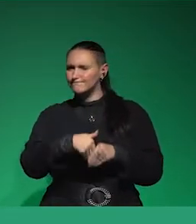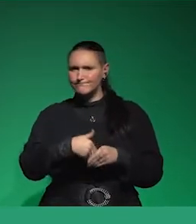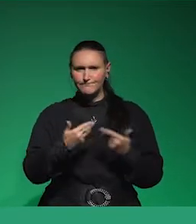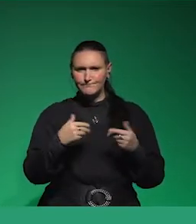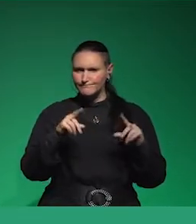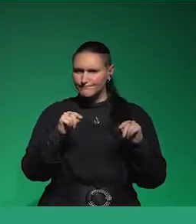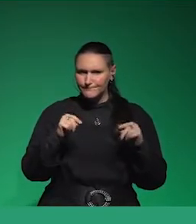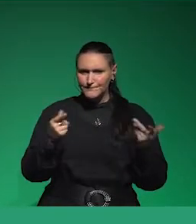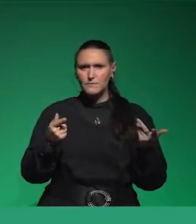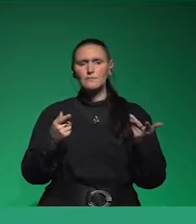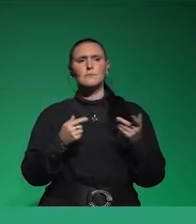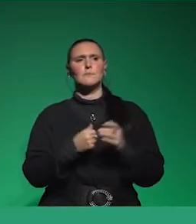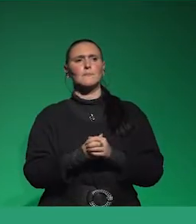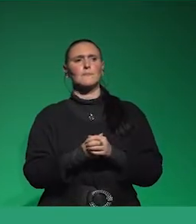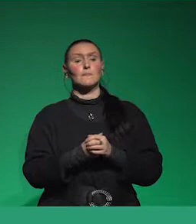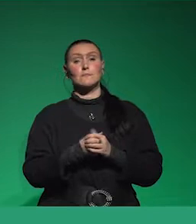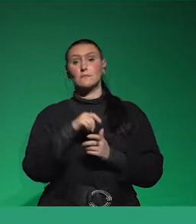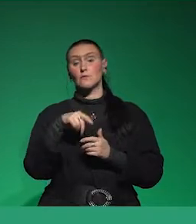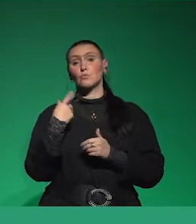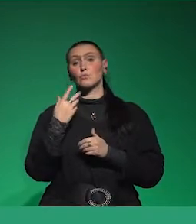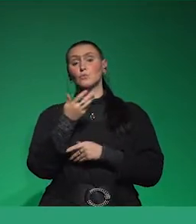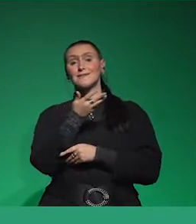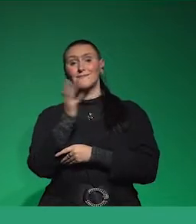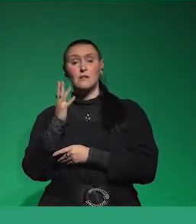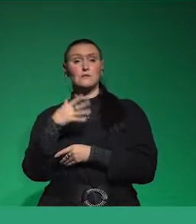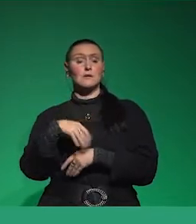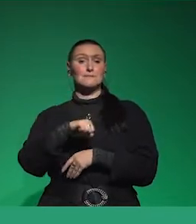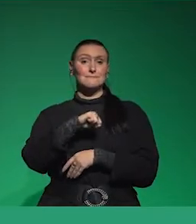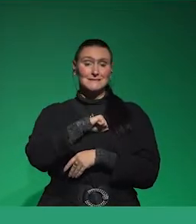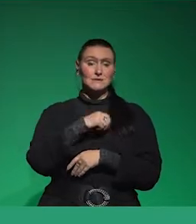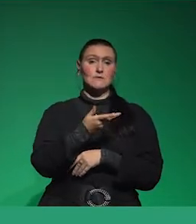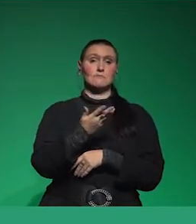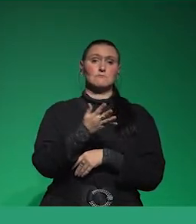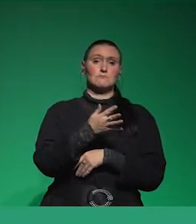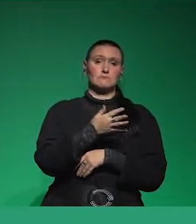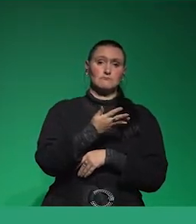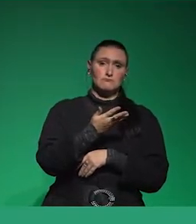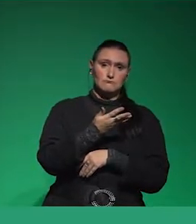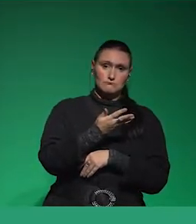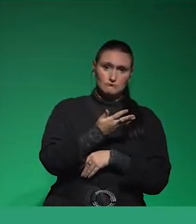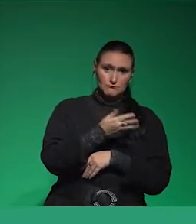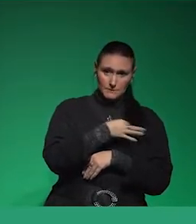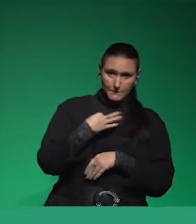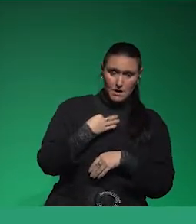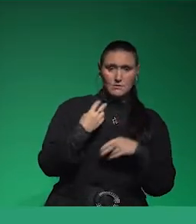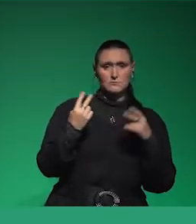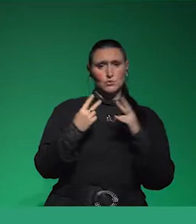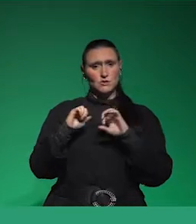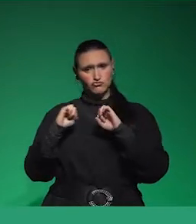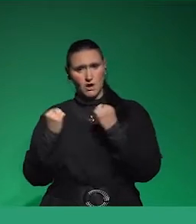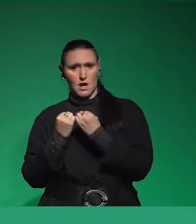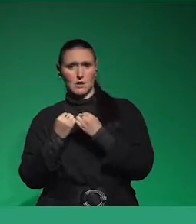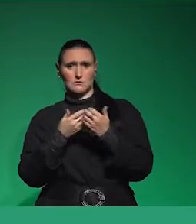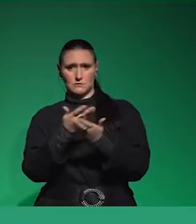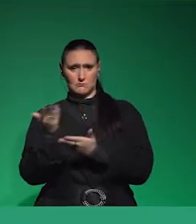die Waldbesitzer zu unterstützen, und zwar sowohl die privaten als auch die staatlichen